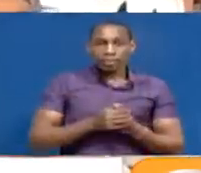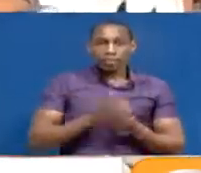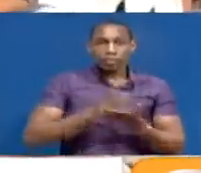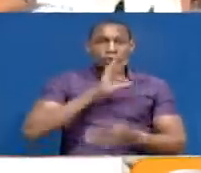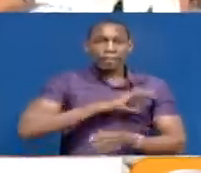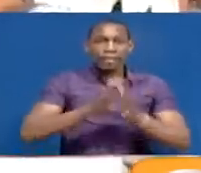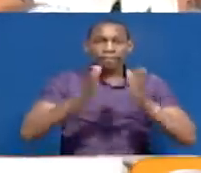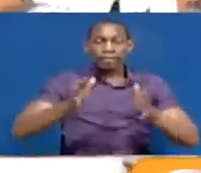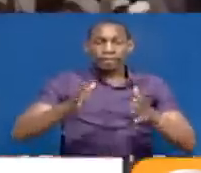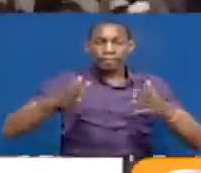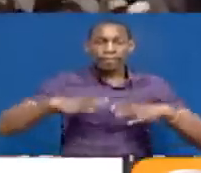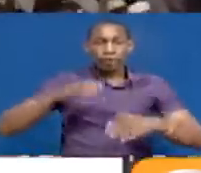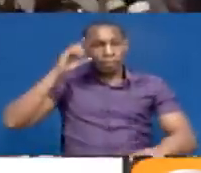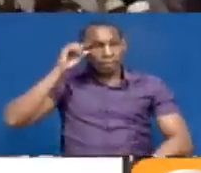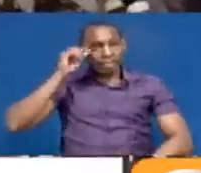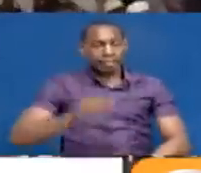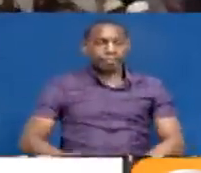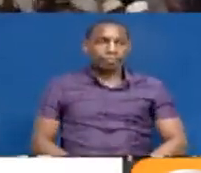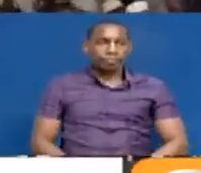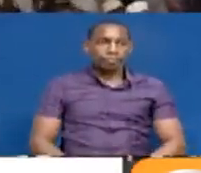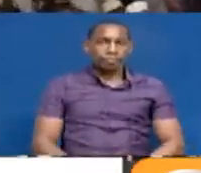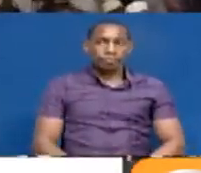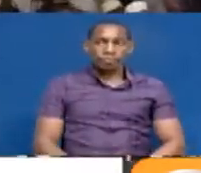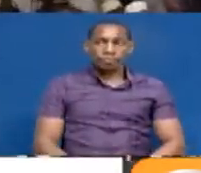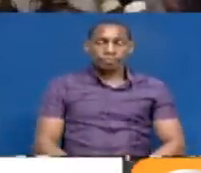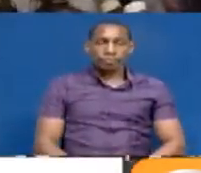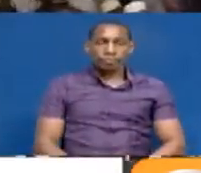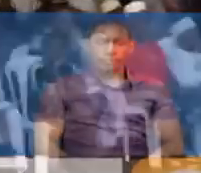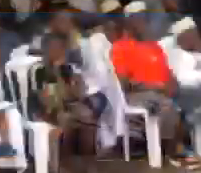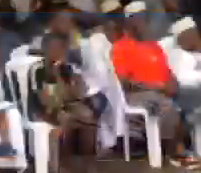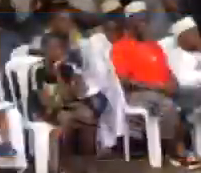atawafaidi pakubwa wa Pwani. Francis Mtalaki, Ringa. Yes, citizen.